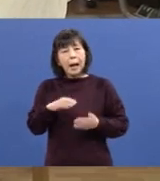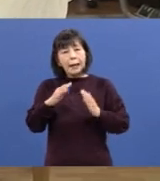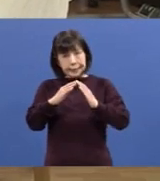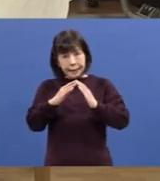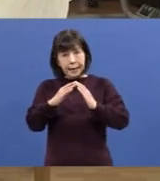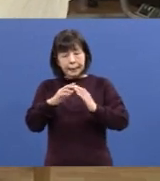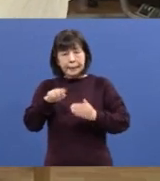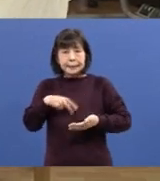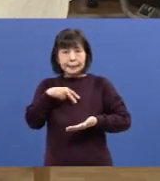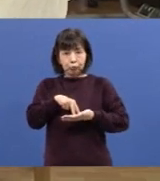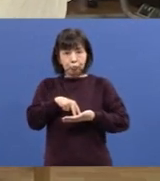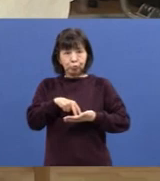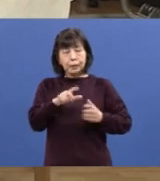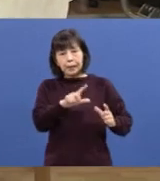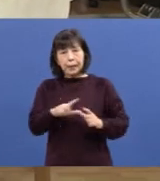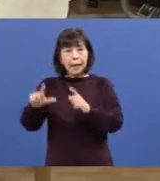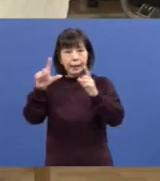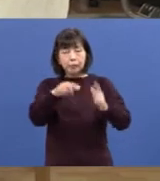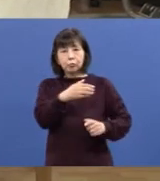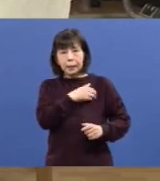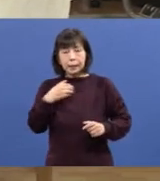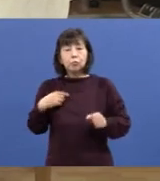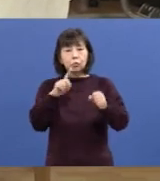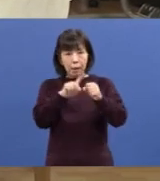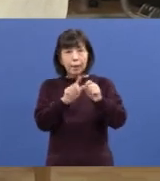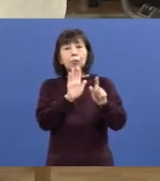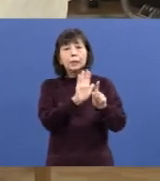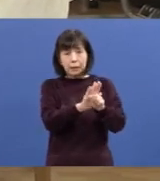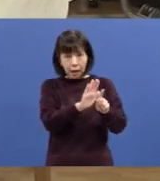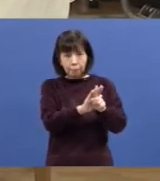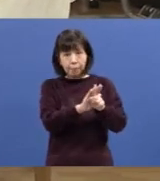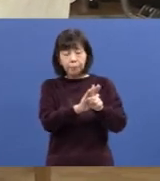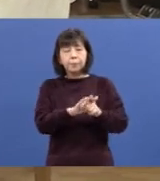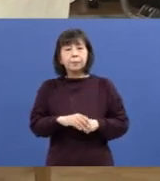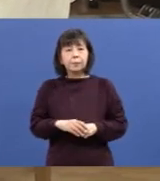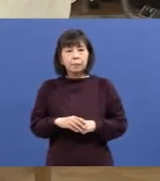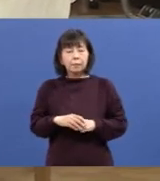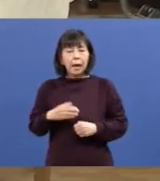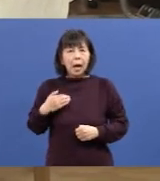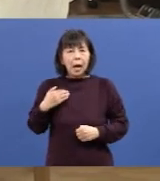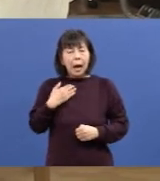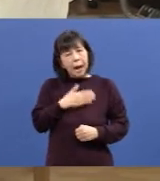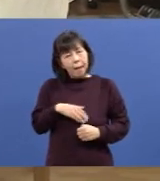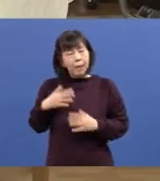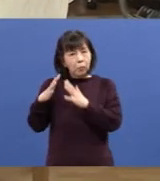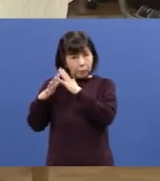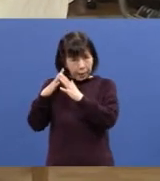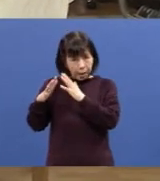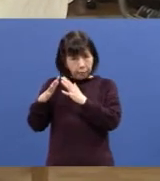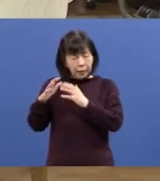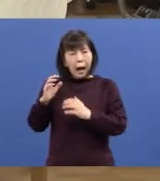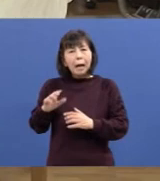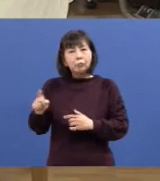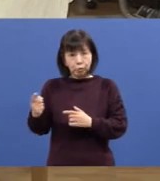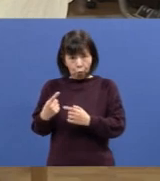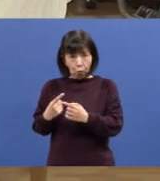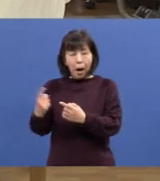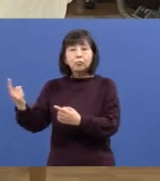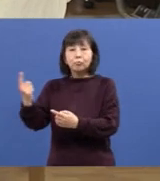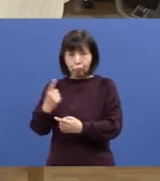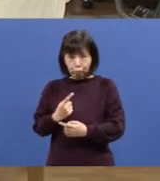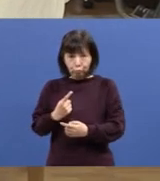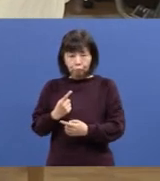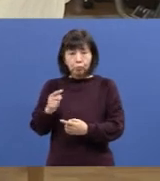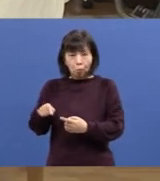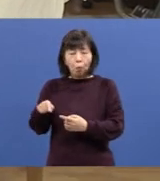自立して生活できるように支援を行っています。であと、まあ、お体の悩みがあって来られる方が多い